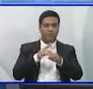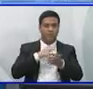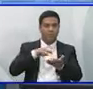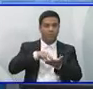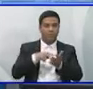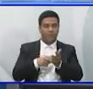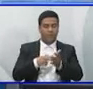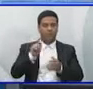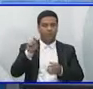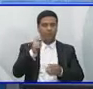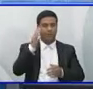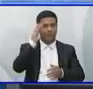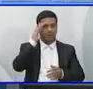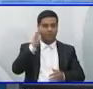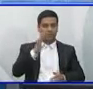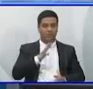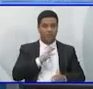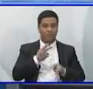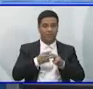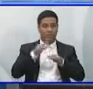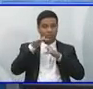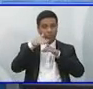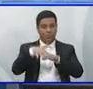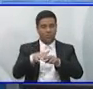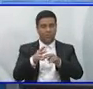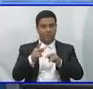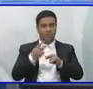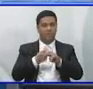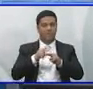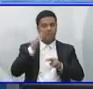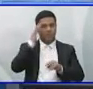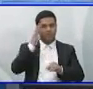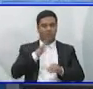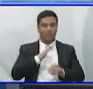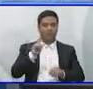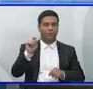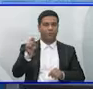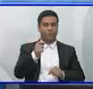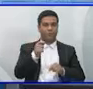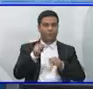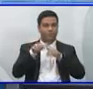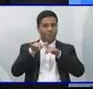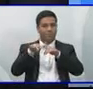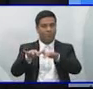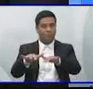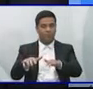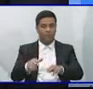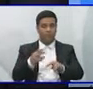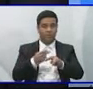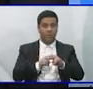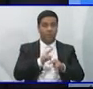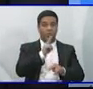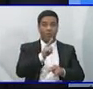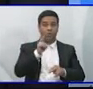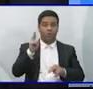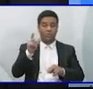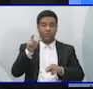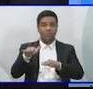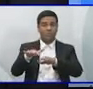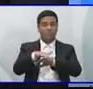o'zgartirish orqali Urgan shahrini suv ostiga bostirish natijasida bu